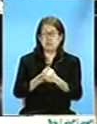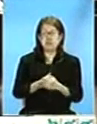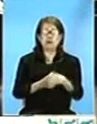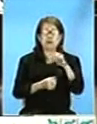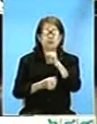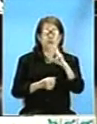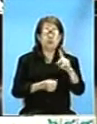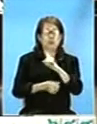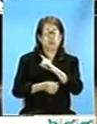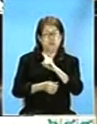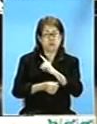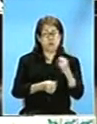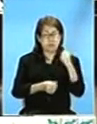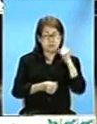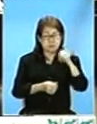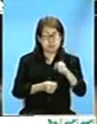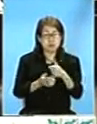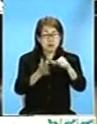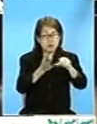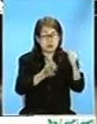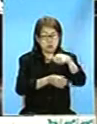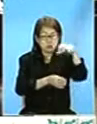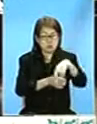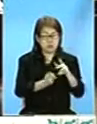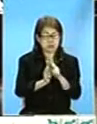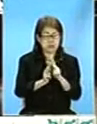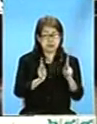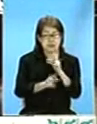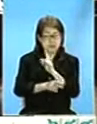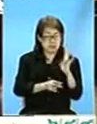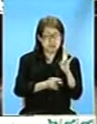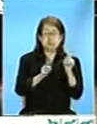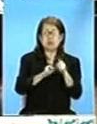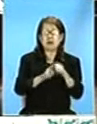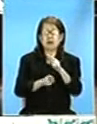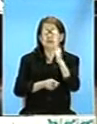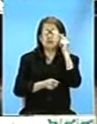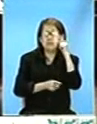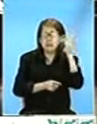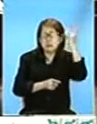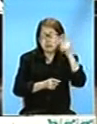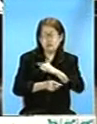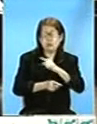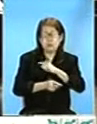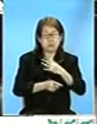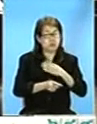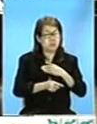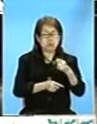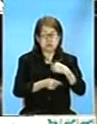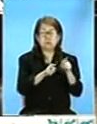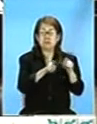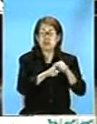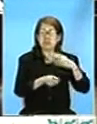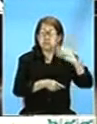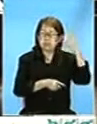ก็ชัดเจนถ้าท่านจะหวาดระแวงนะครับผมก็มีสิทธิ์ที่จะหวาดระแวงเหมือนกันว่าสวสรรหาจะกล้าถอด